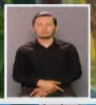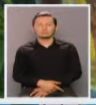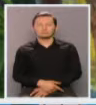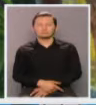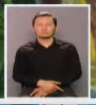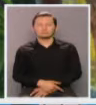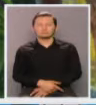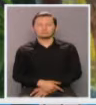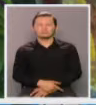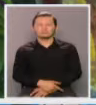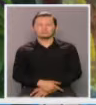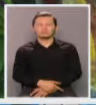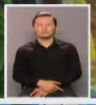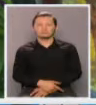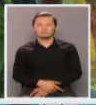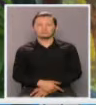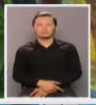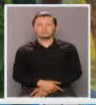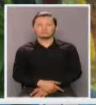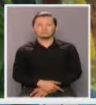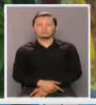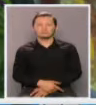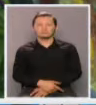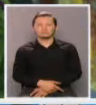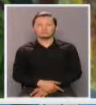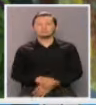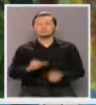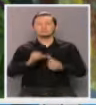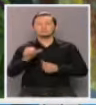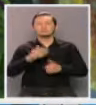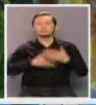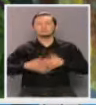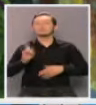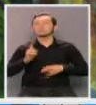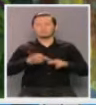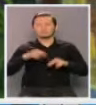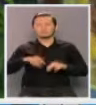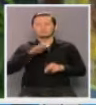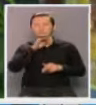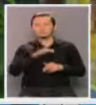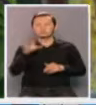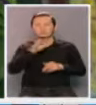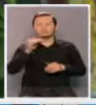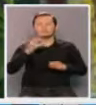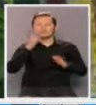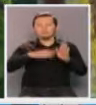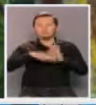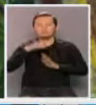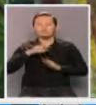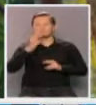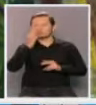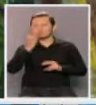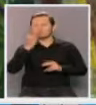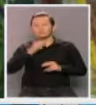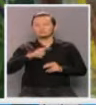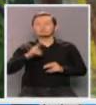Таланттар көп екен. Ең қуантатын сол. Особенно радует то, что здесь очень много талантов. На этой земле живут